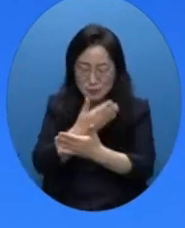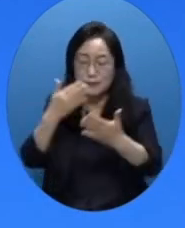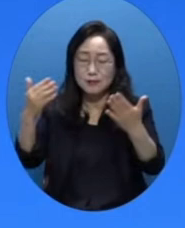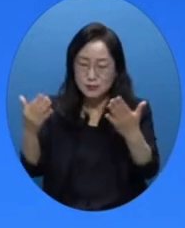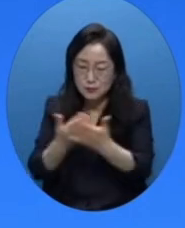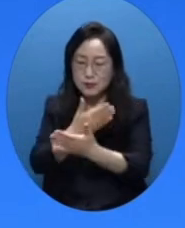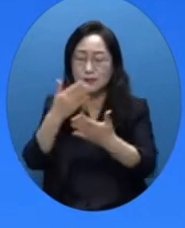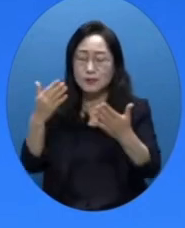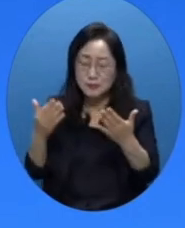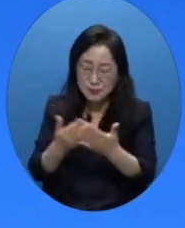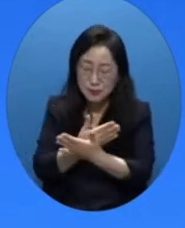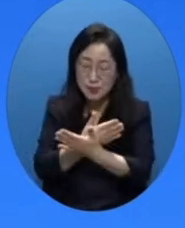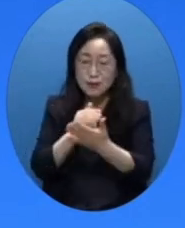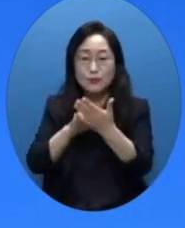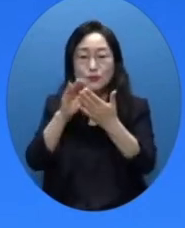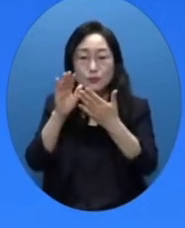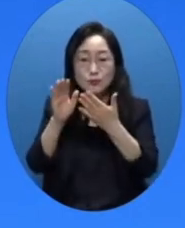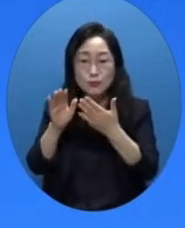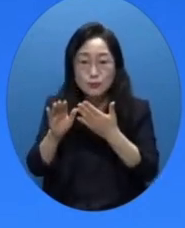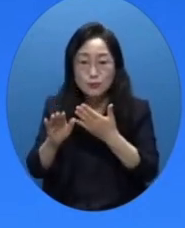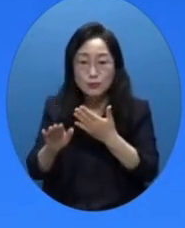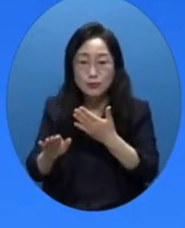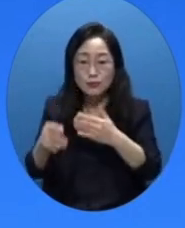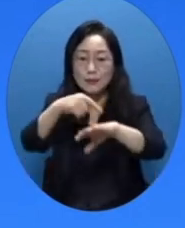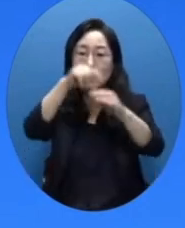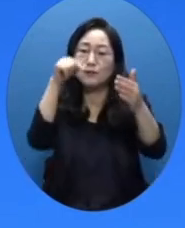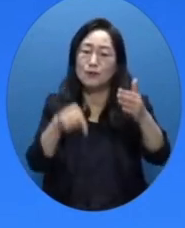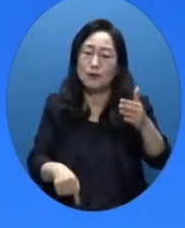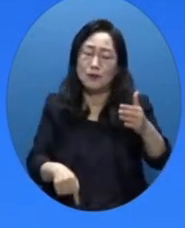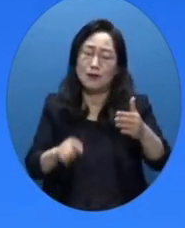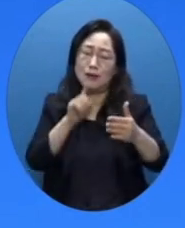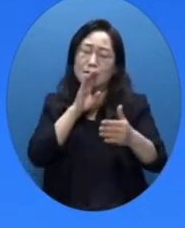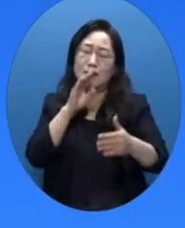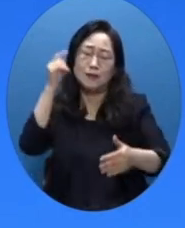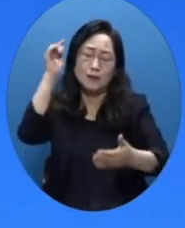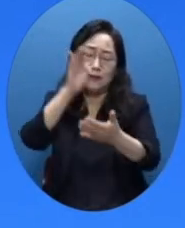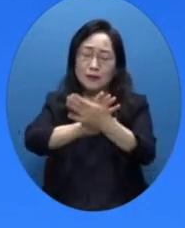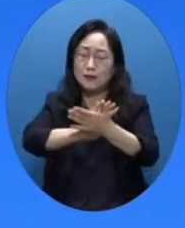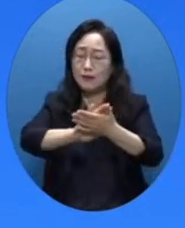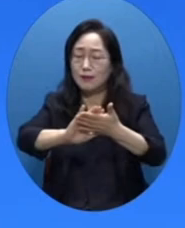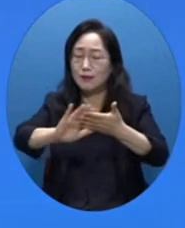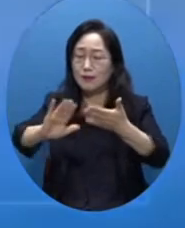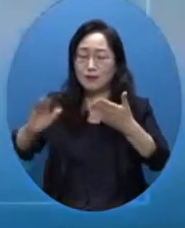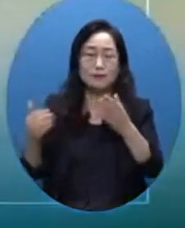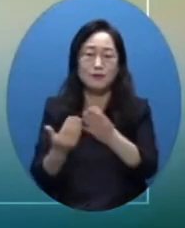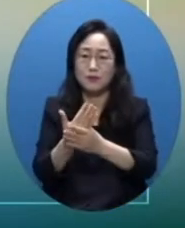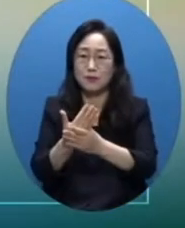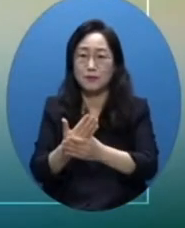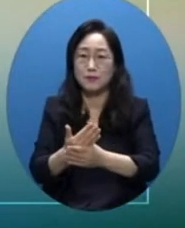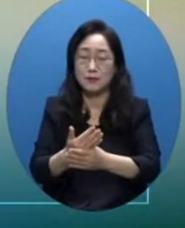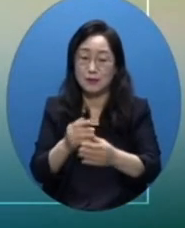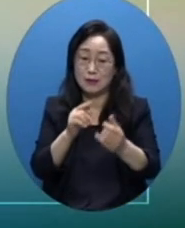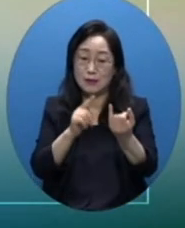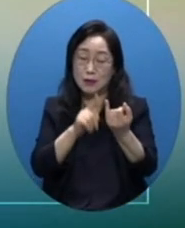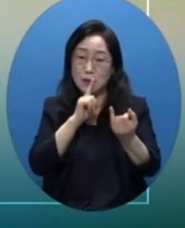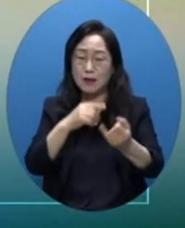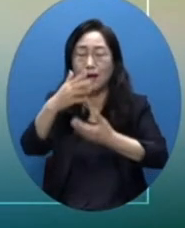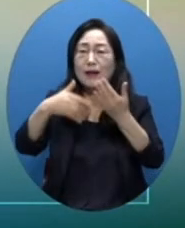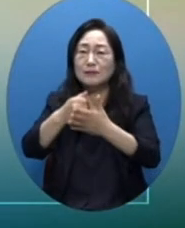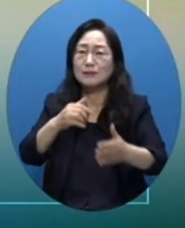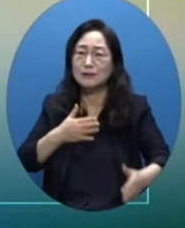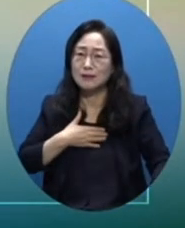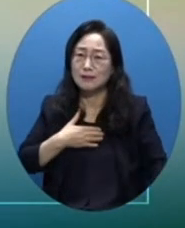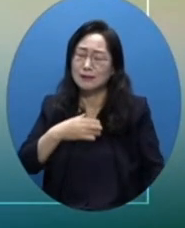또 회개하고 나니까 그 마음속에 말할 수 없는 평안함이 찾아왔습니다. 이와 같이 고백합니다. 하나님